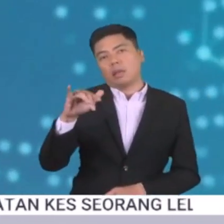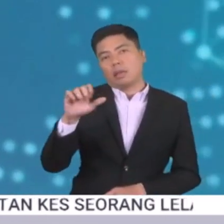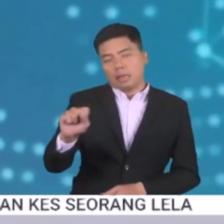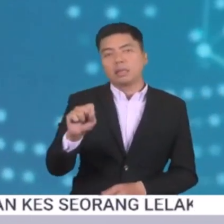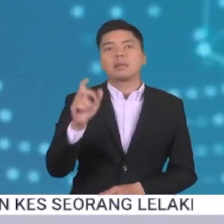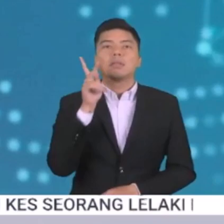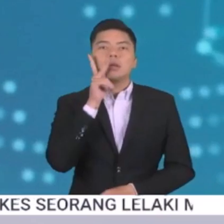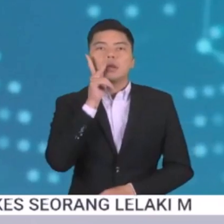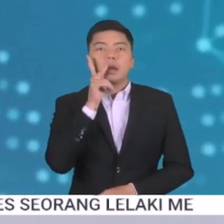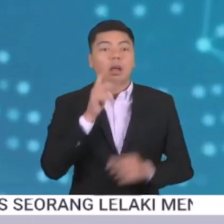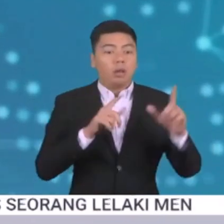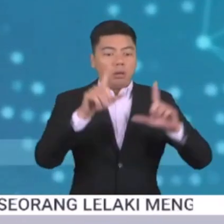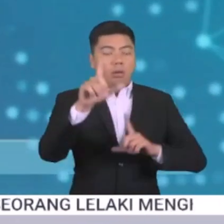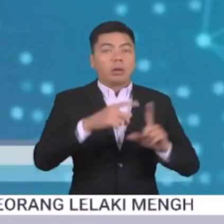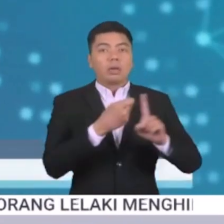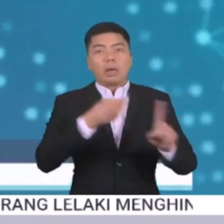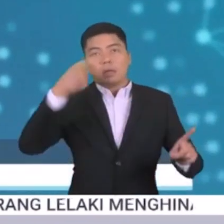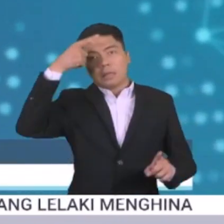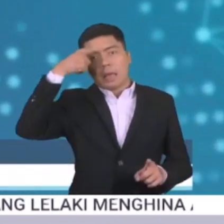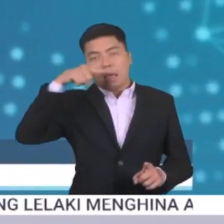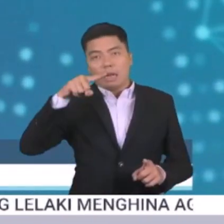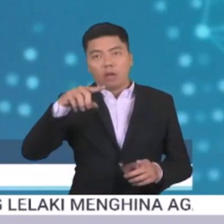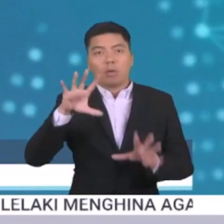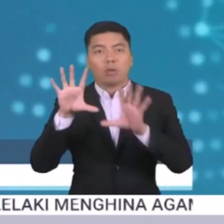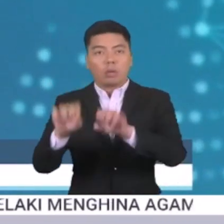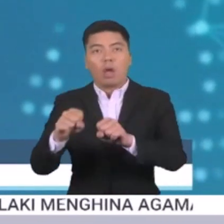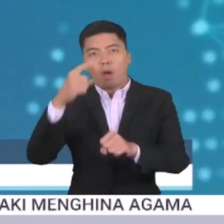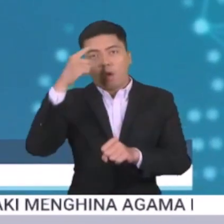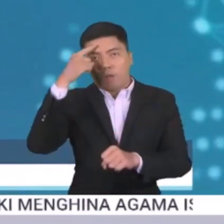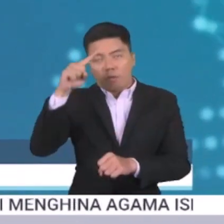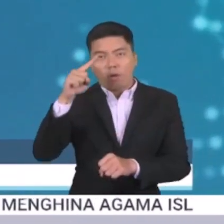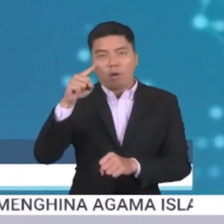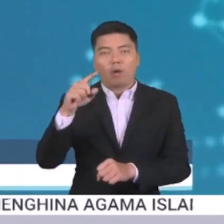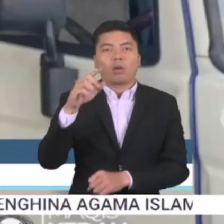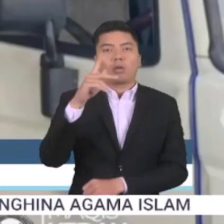dari Thailand itu ditahan di pintu masuk Kota Putra Durian Burung.